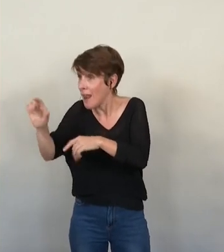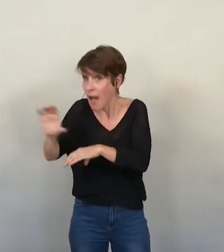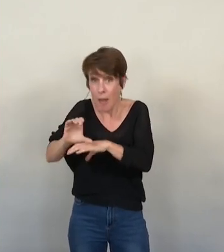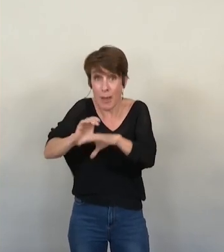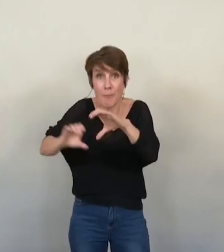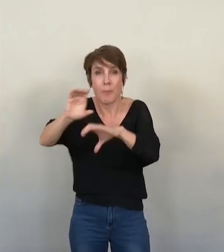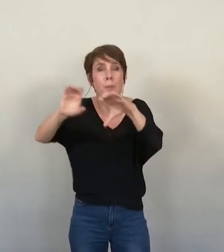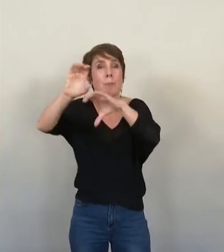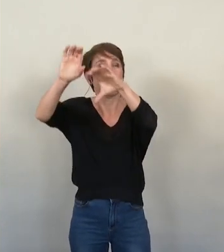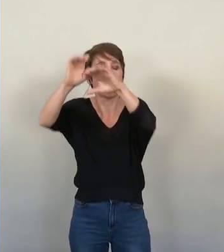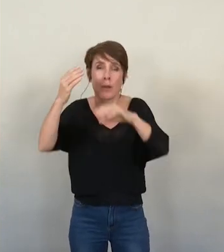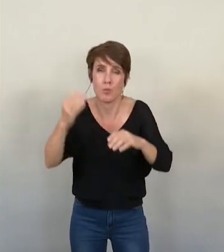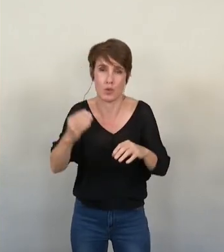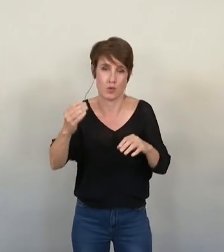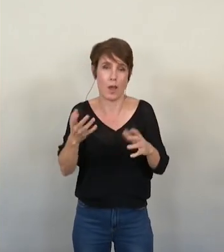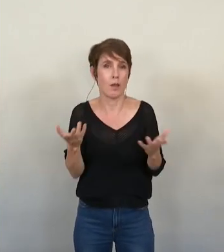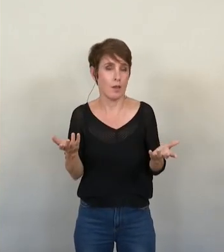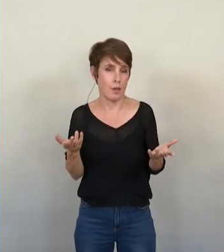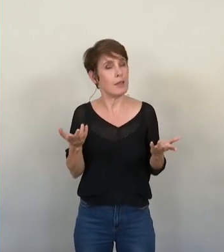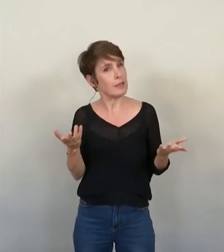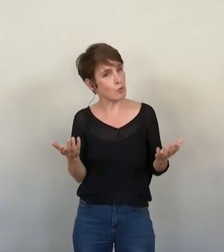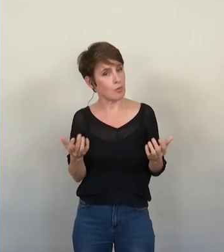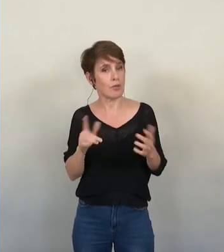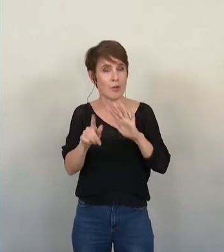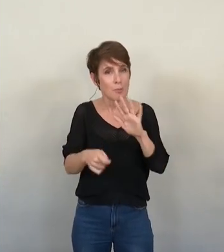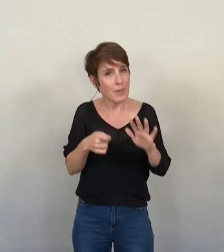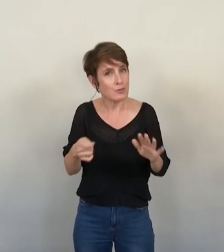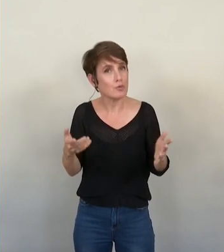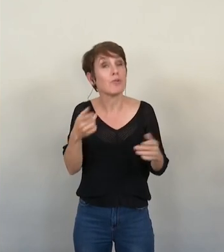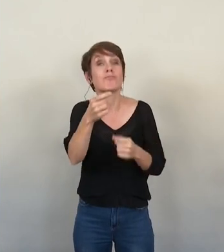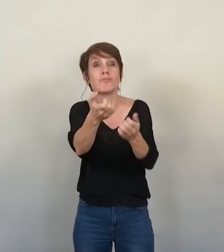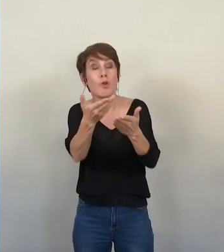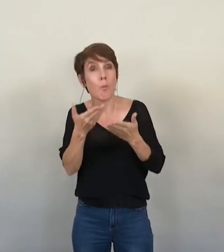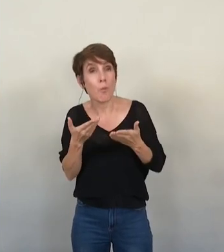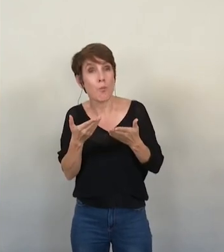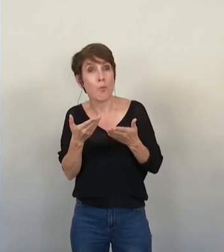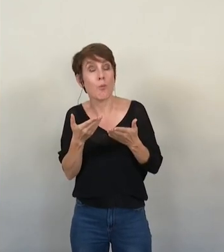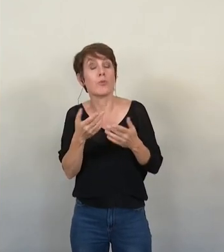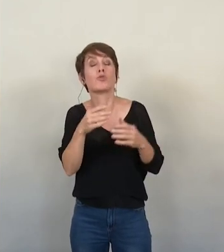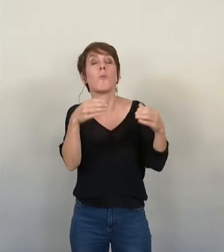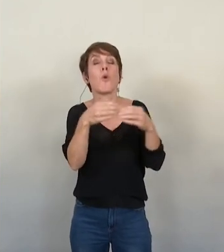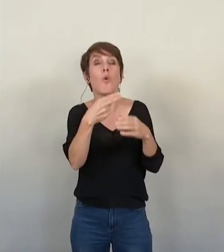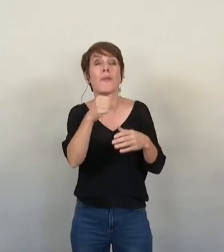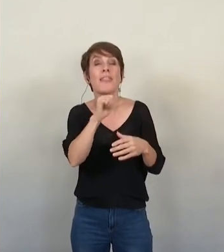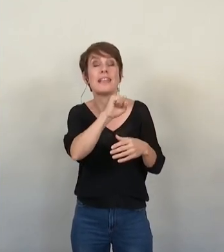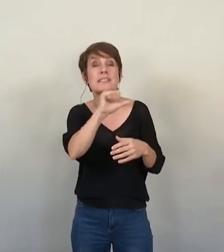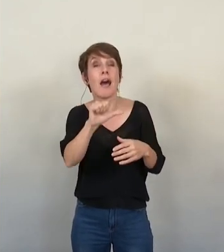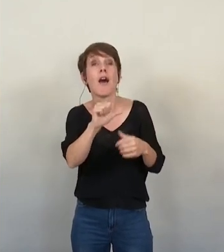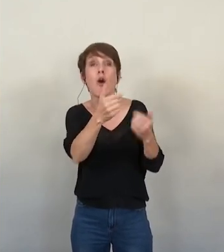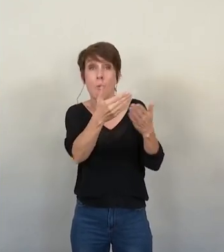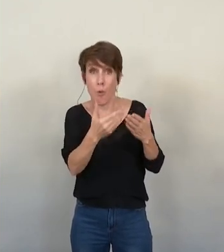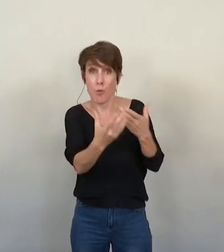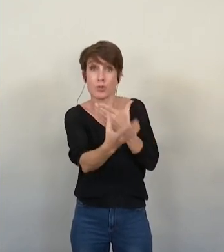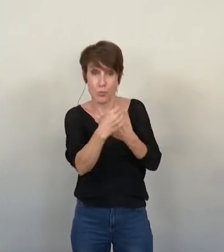la réussite de ce projet et donc j'apprécie donc je j'accueille avec plaisir le la proposition du groupe de NASA de travailler là-dessus et et de Madame